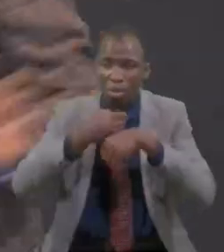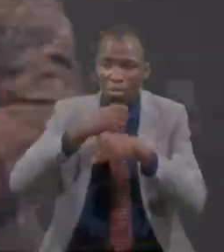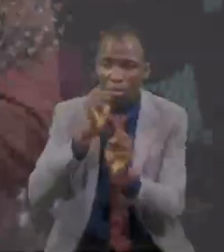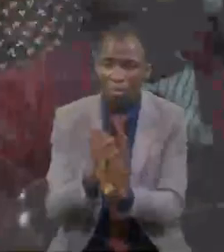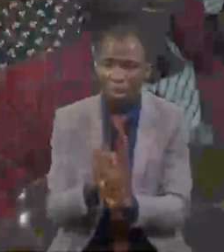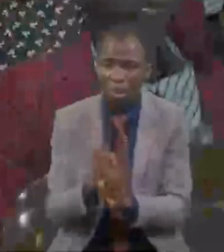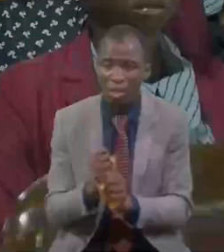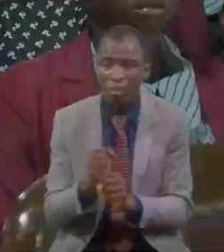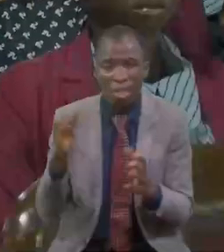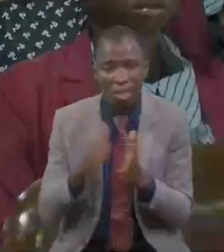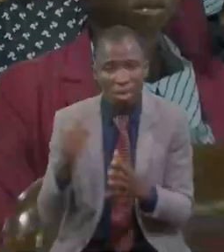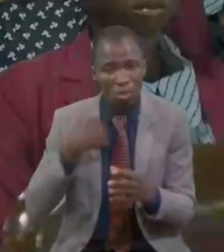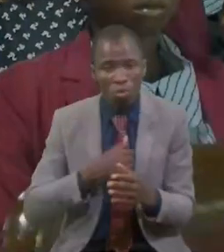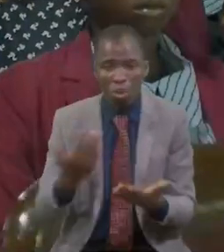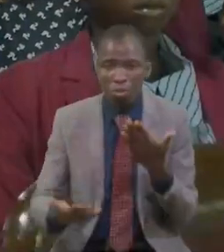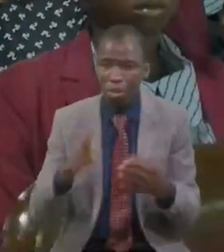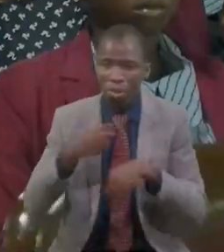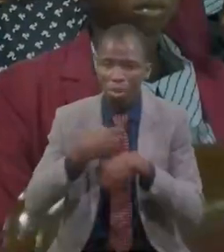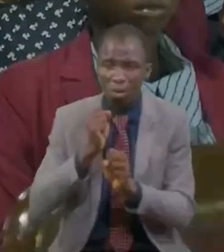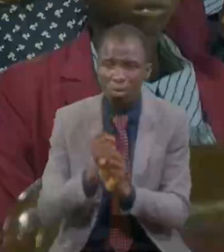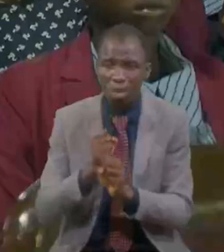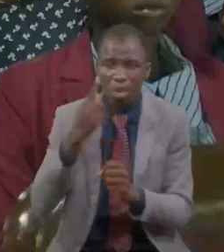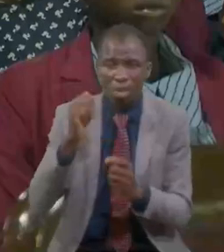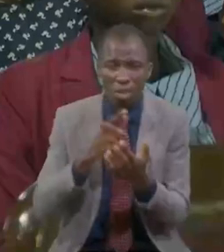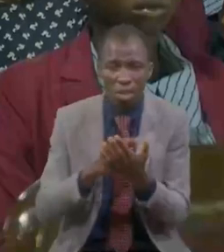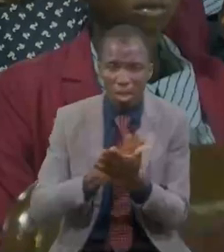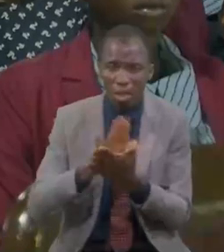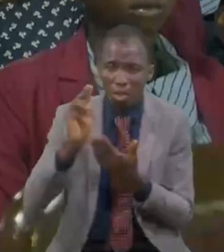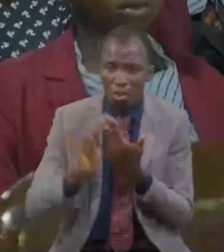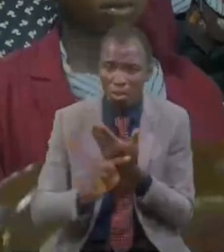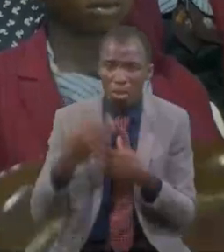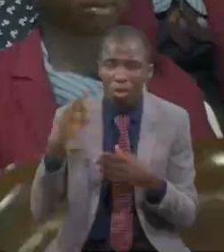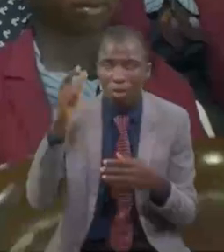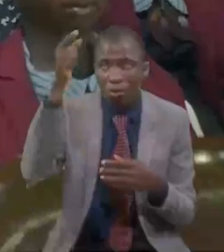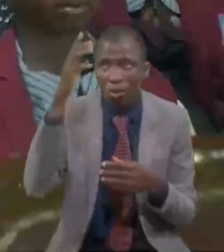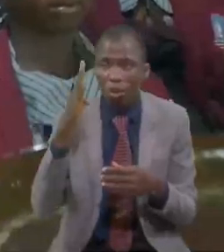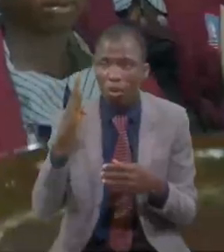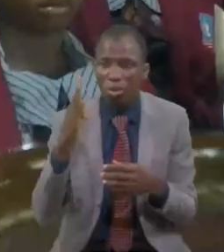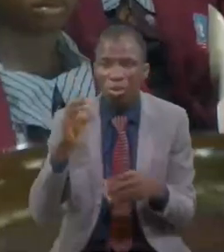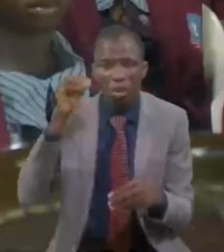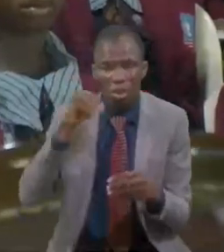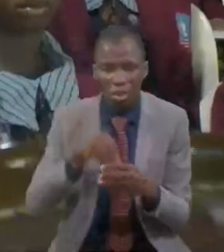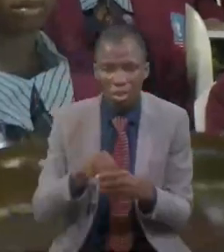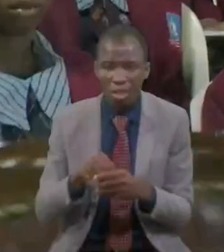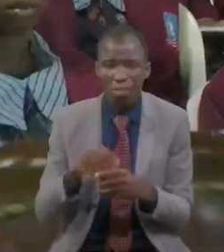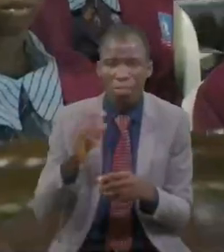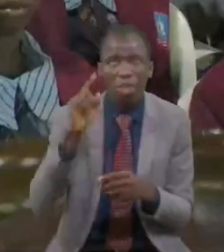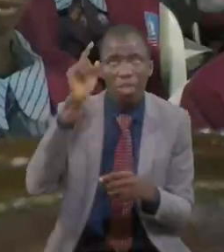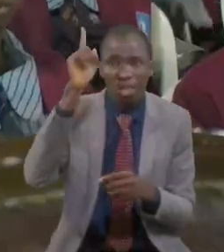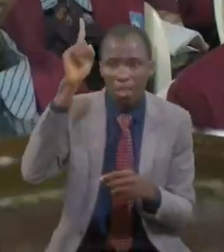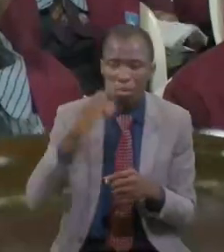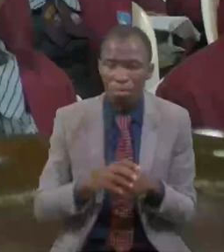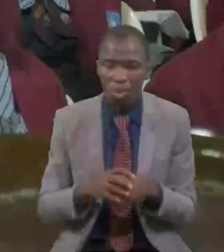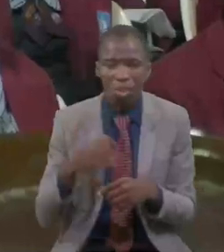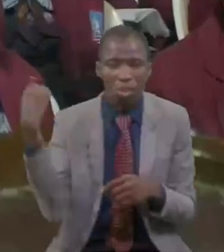n'était pas comme ça afin que nous devenions en lui justice de Dieu le